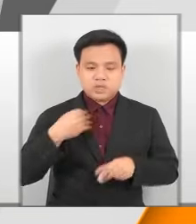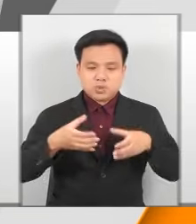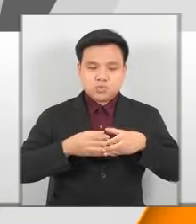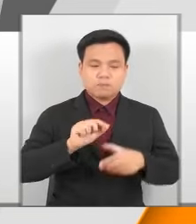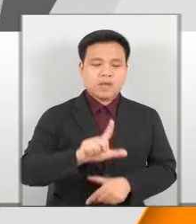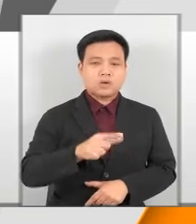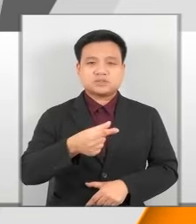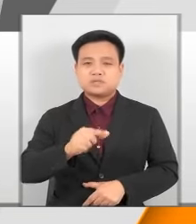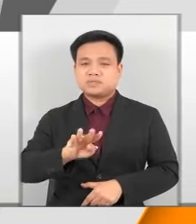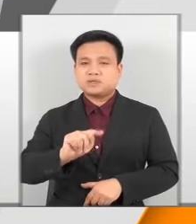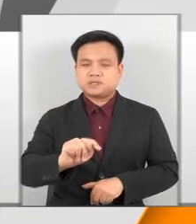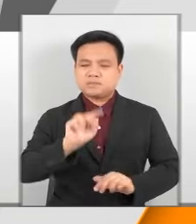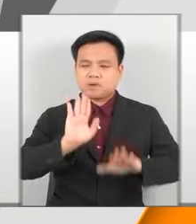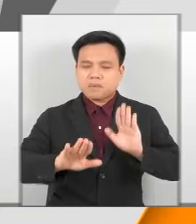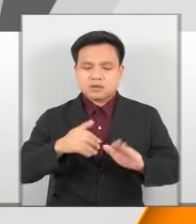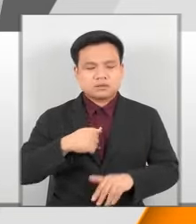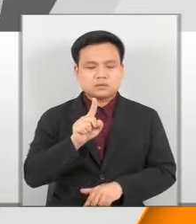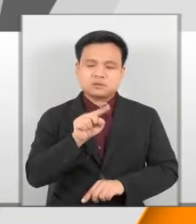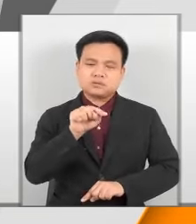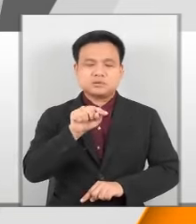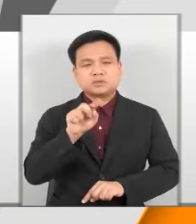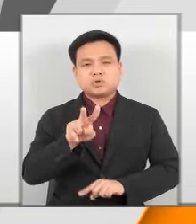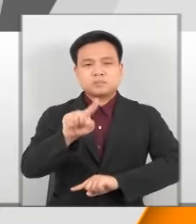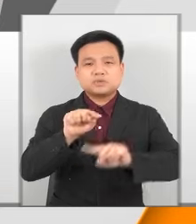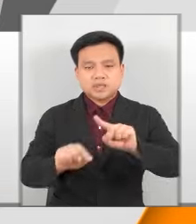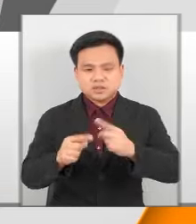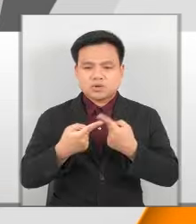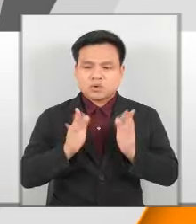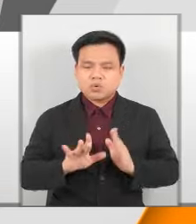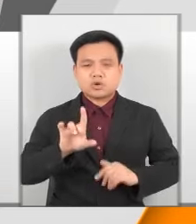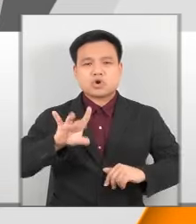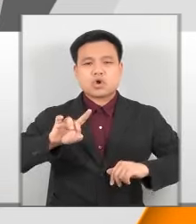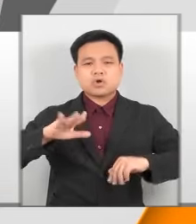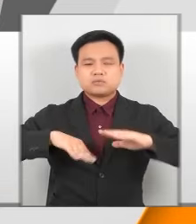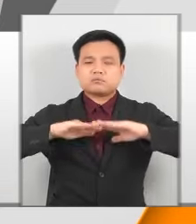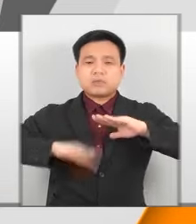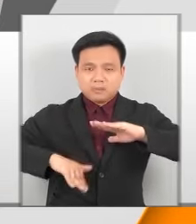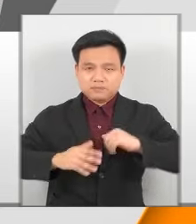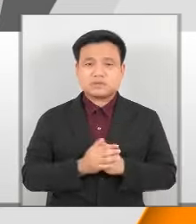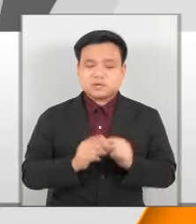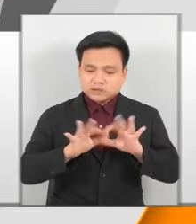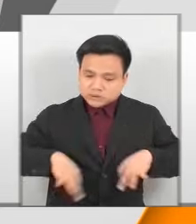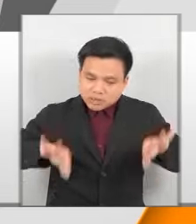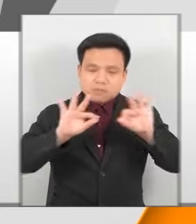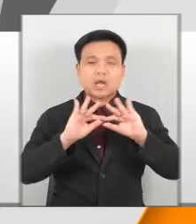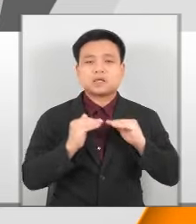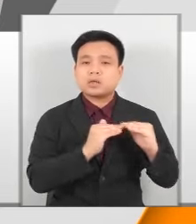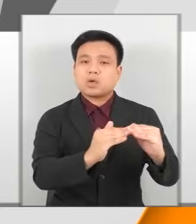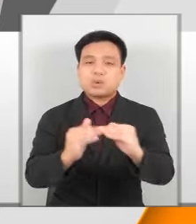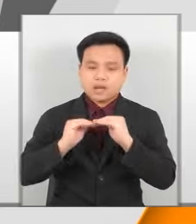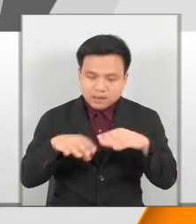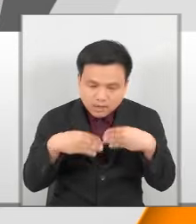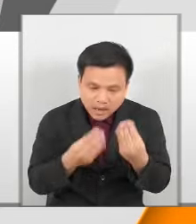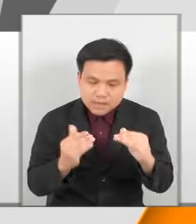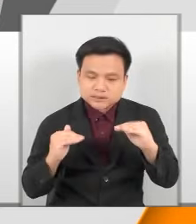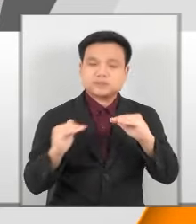ง่ายๆก็ไม่เกิน 100คนน่ะอแต่ไม่เกิน 100คนนี้ทางโรงเรียนก็ให้ความสำคัญกับนักเรียนทุกกลุ่มเท่าเทียมกันนะฮะก็เลย